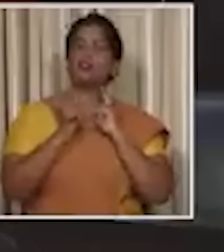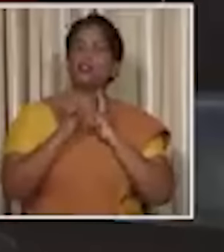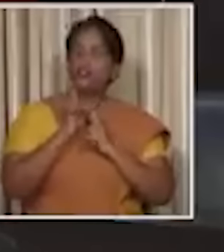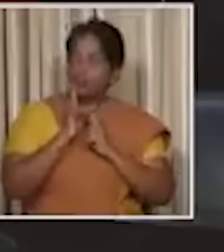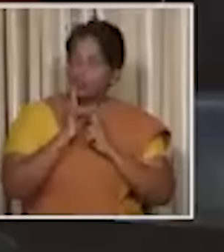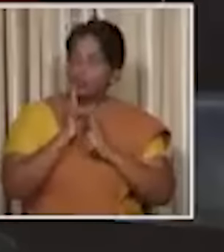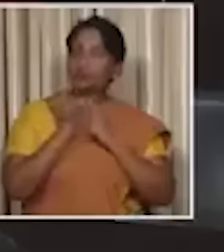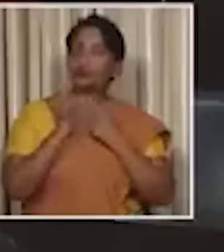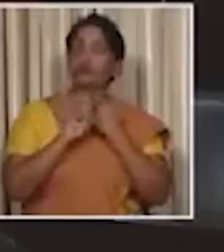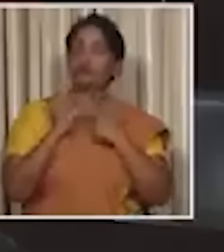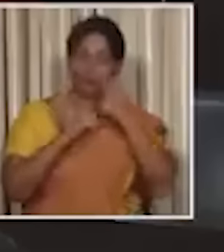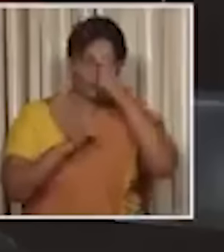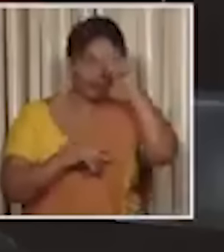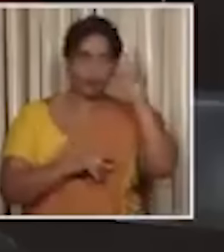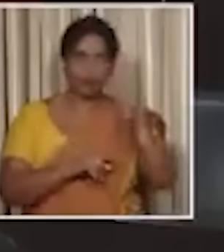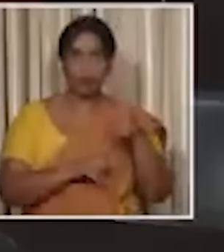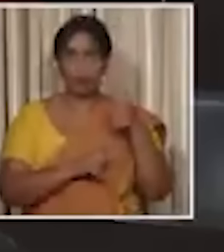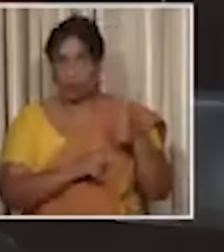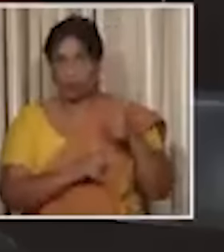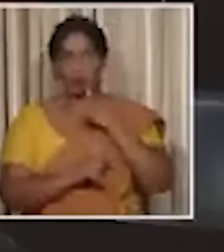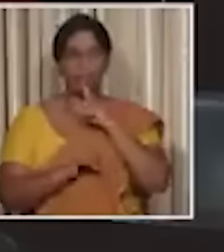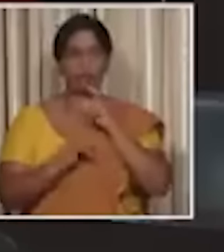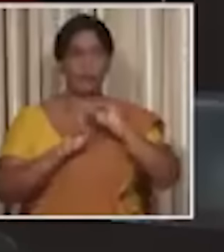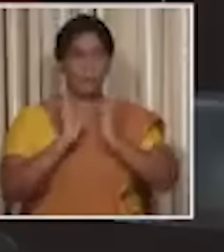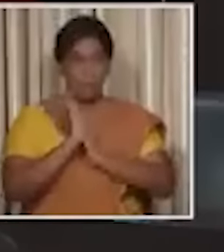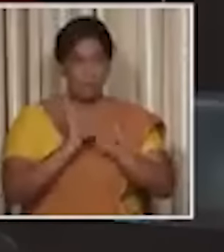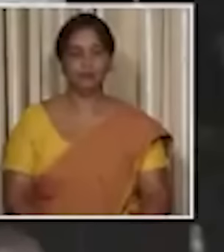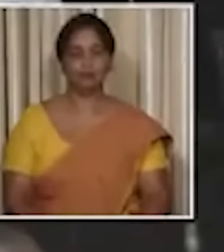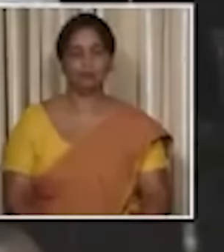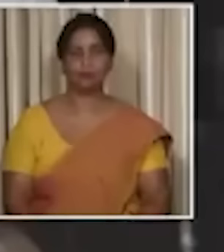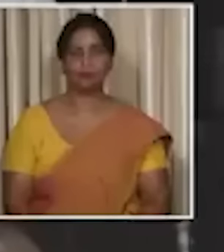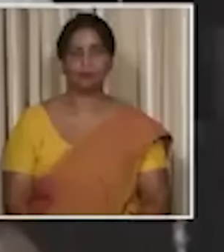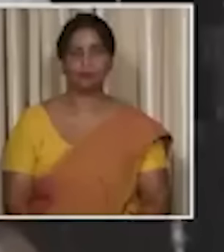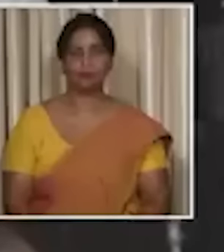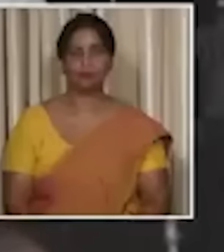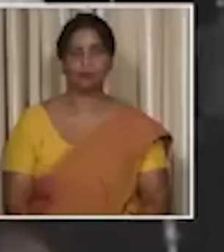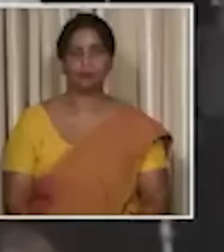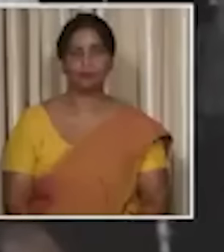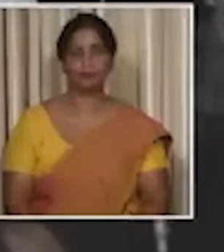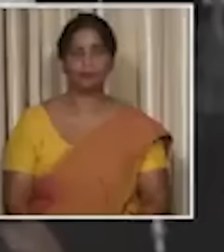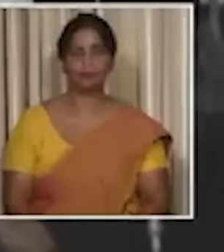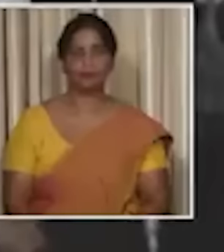கரு அக்ராமாத்தியத்துமின் விசின் கரலத் யோஜனாவ மம ஸ்திரகரம்.